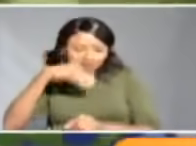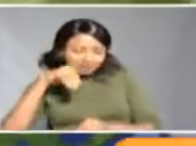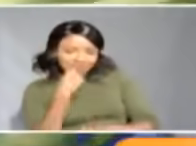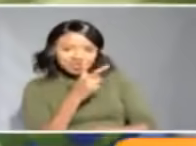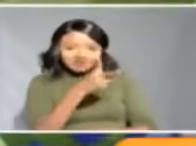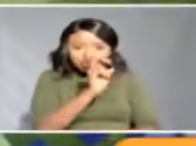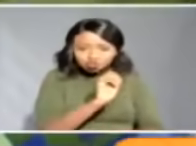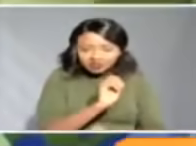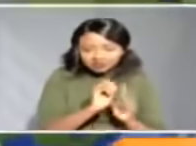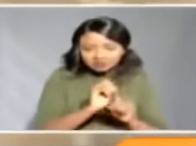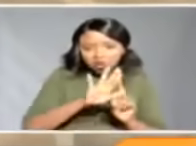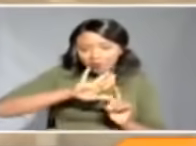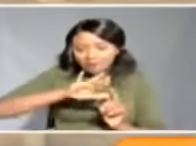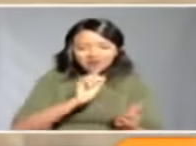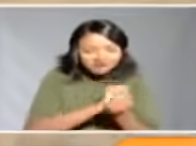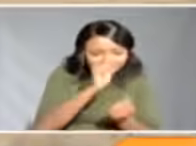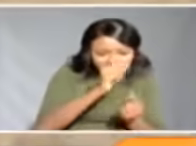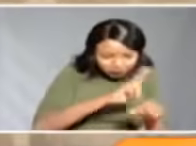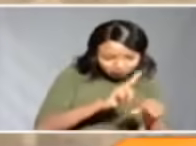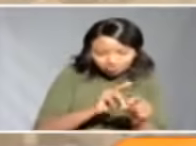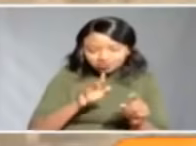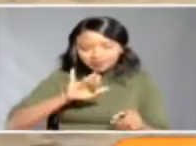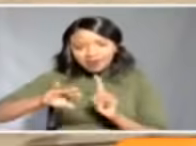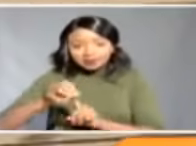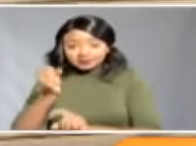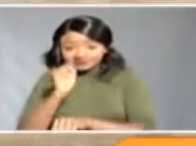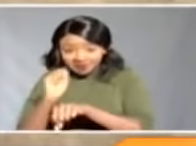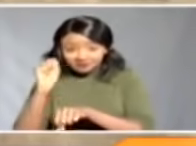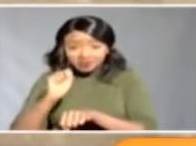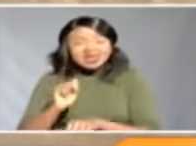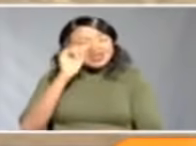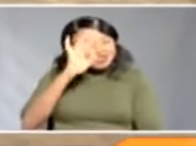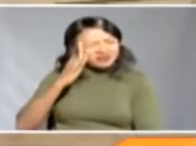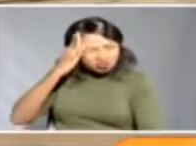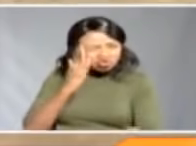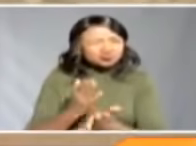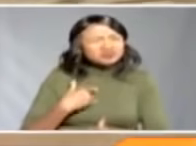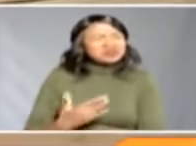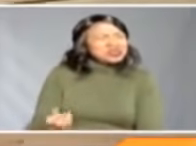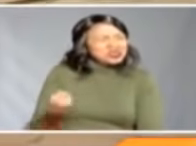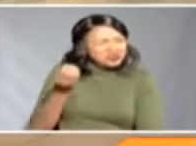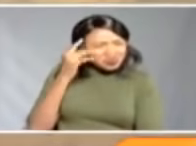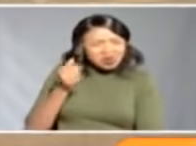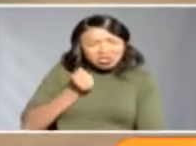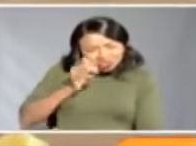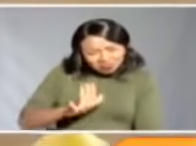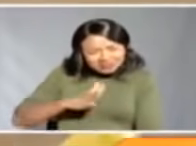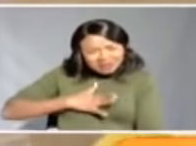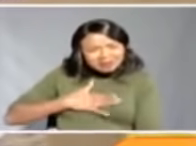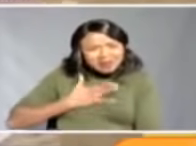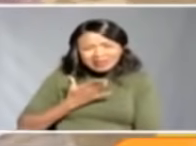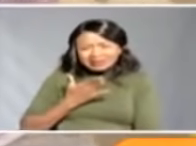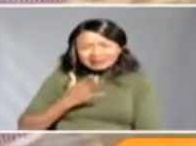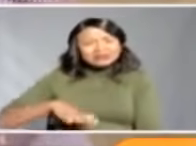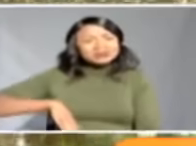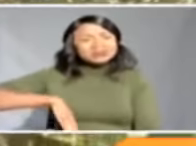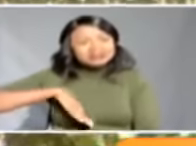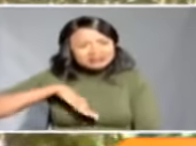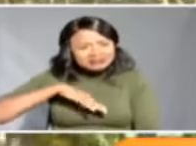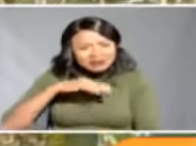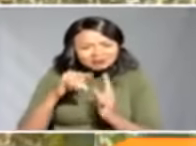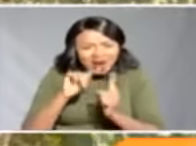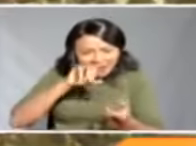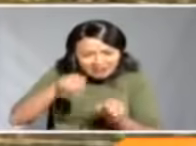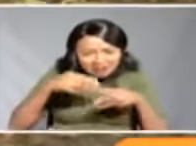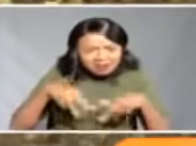kubora ikabaki hapa. Juu kama ningejua mtoto wangu atakufa shilingi 5, afadhali wangekula hiyo siku kuu bila Royco. Vile